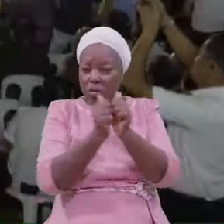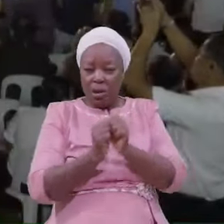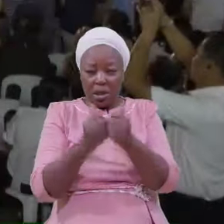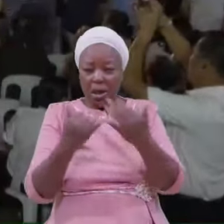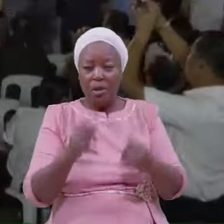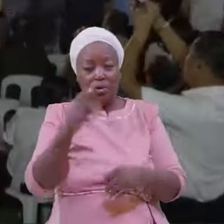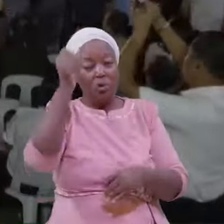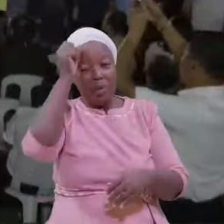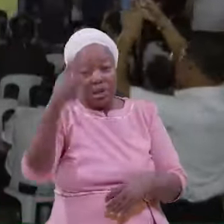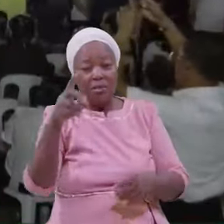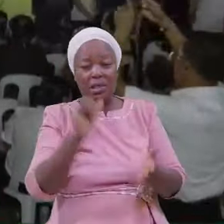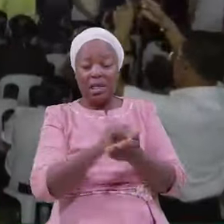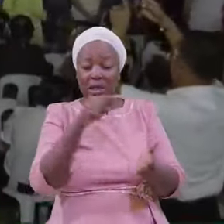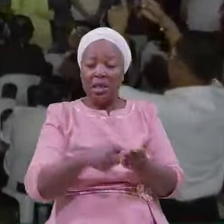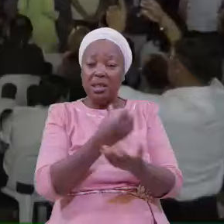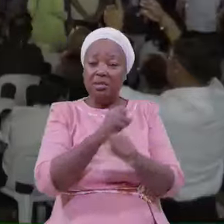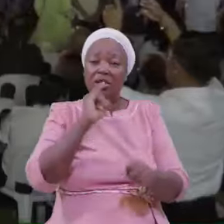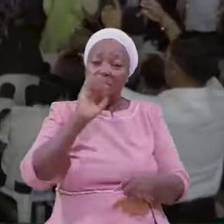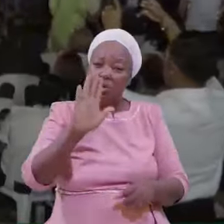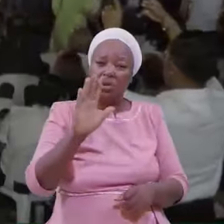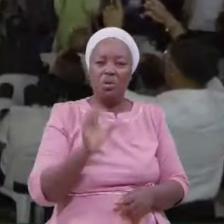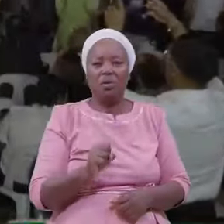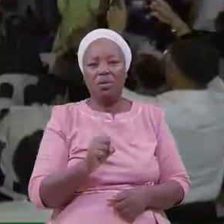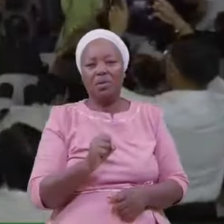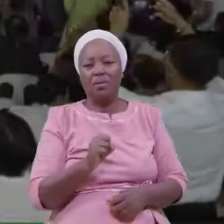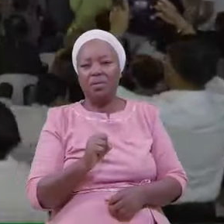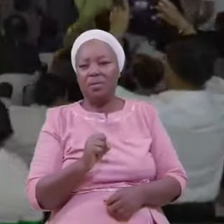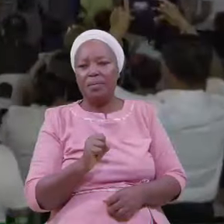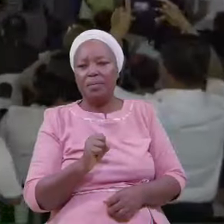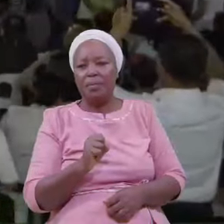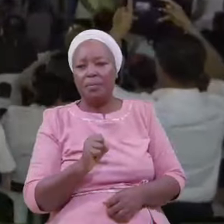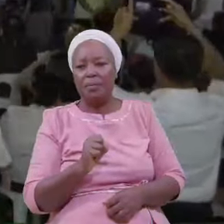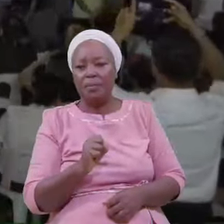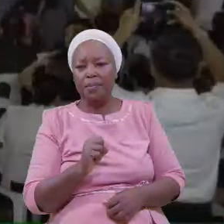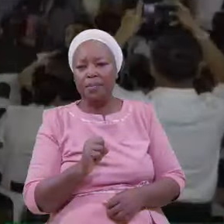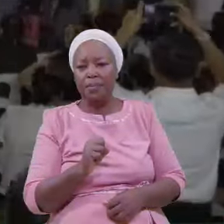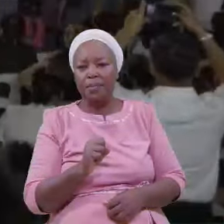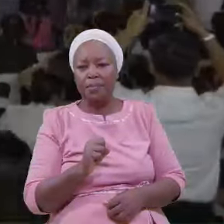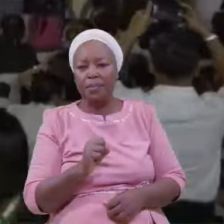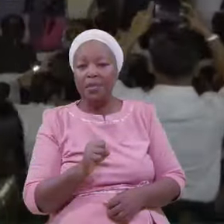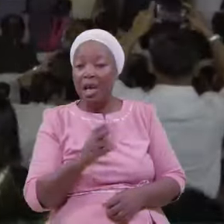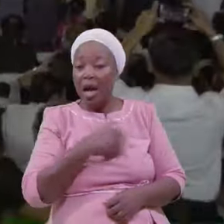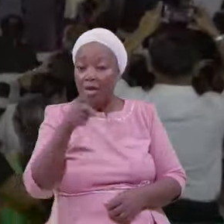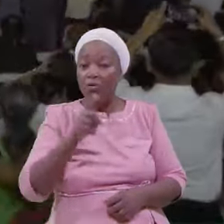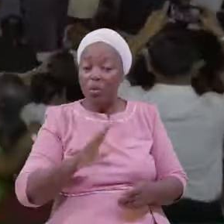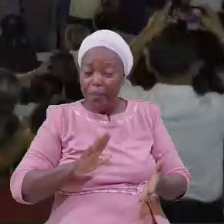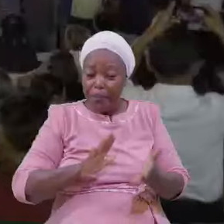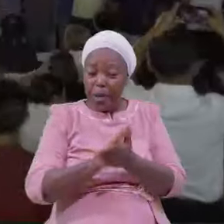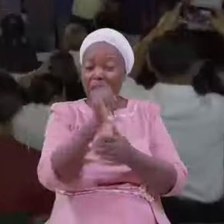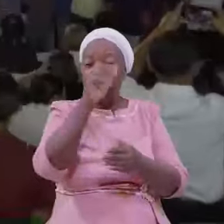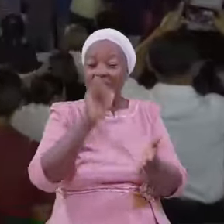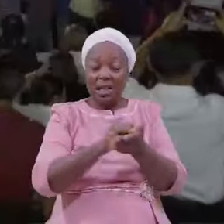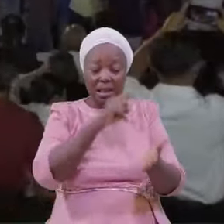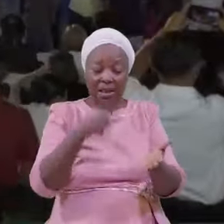yours. Nakikita mo ngayon ng kaligtasan ay sa iyo ngayon. Naniniwala kayo. Is